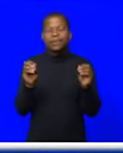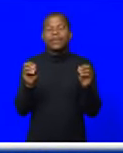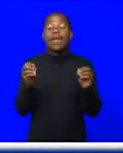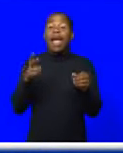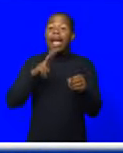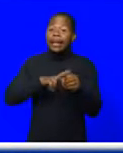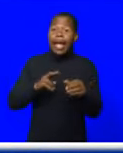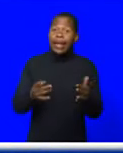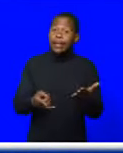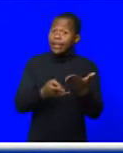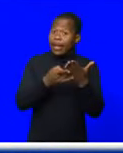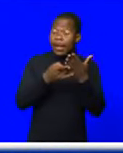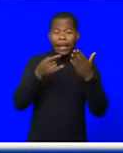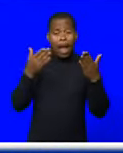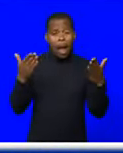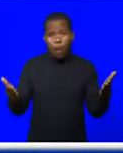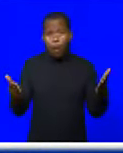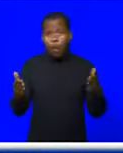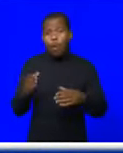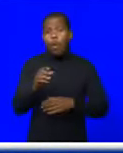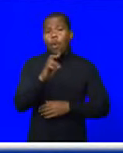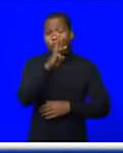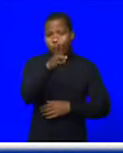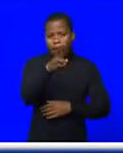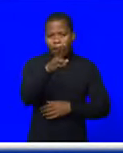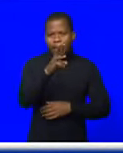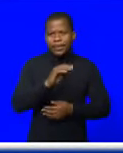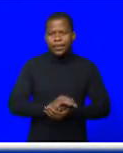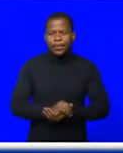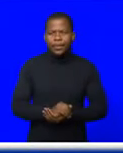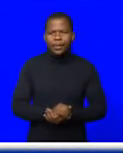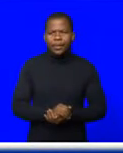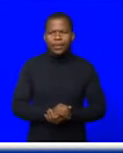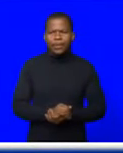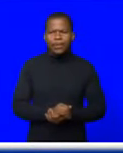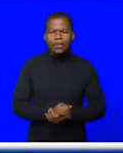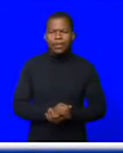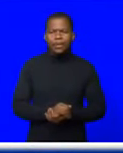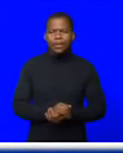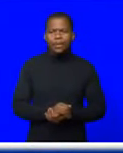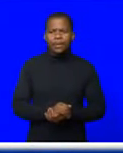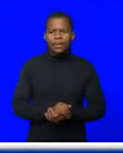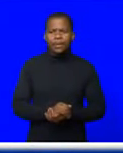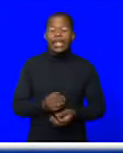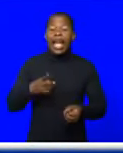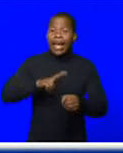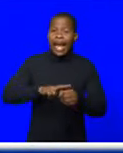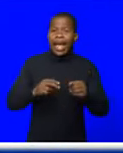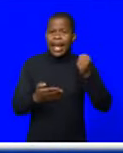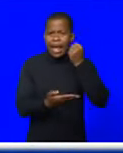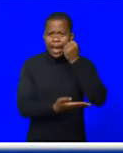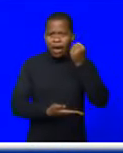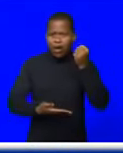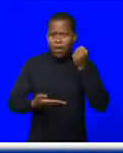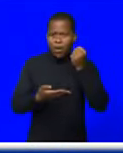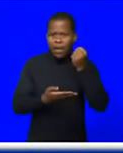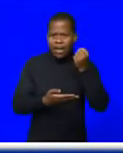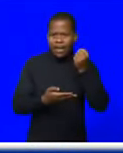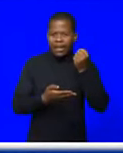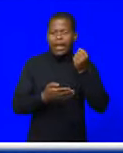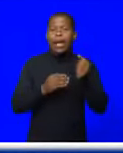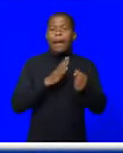utawuhamba umgambi omkhulu kusisita sisikolo kusisita naleni langizaa. Nalo mango sicabanga